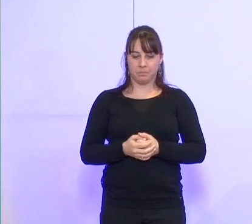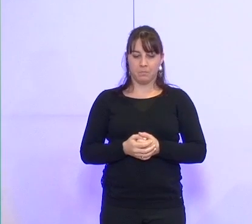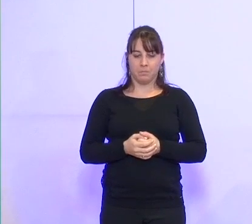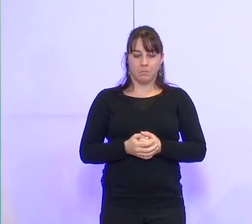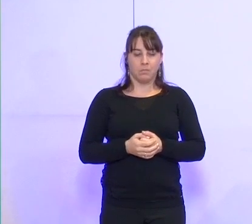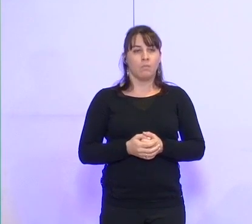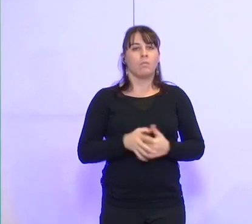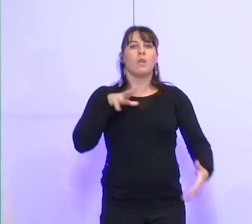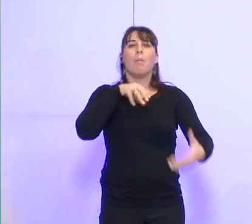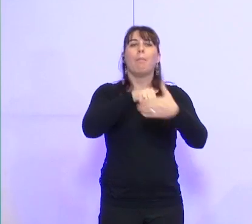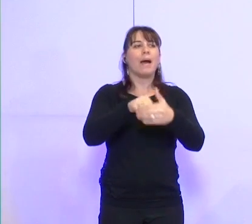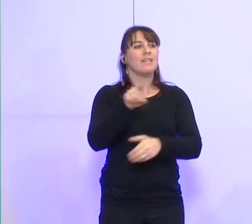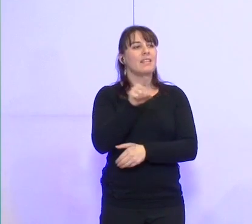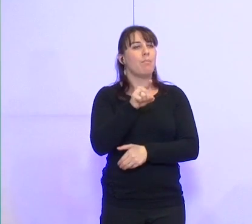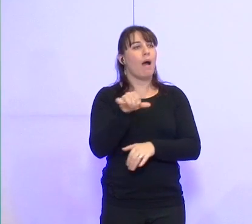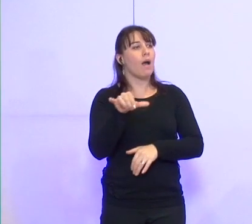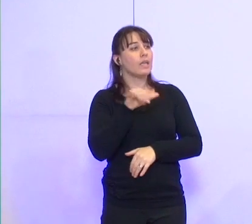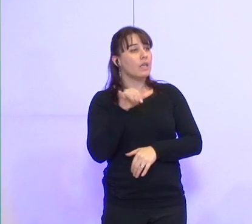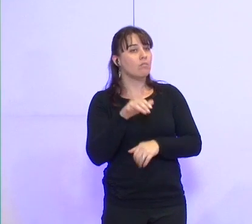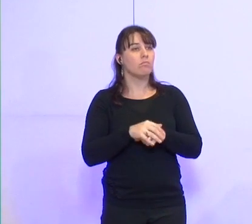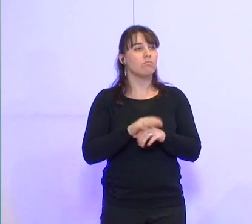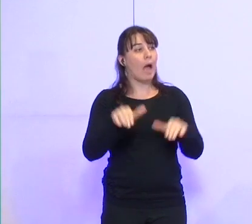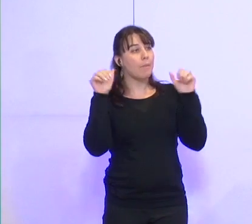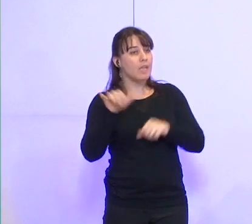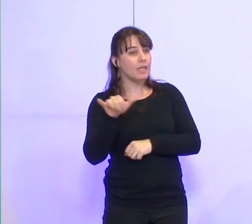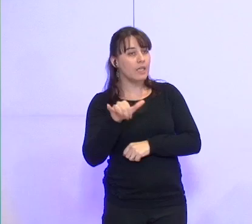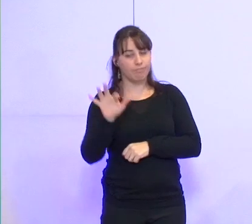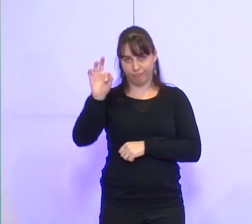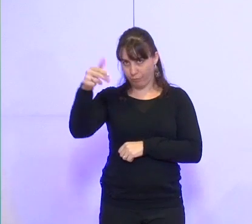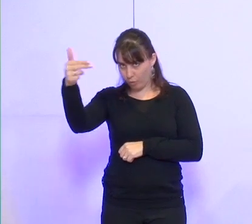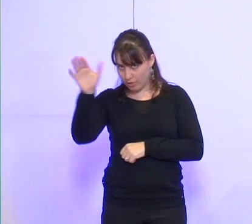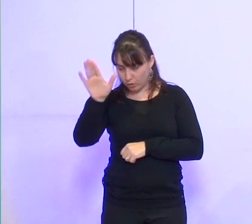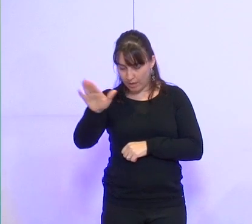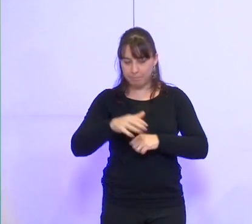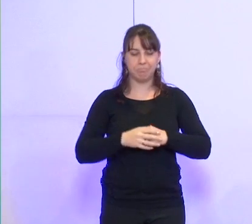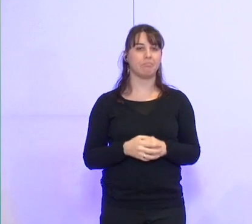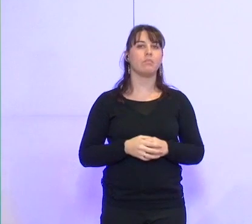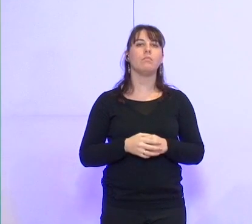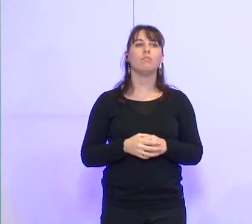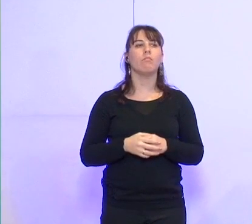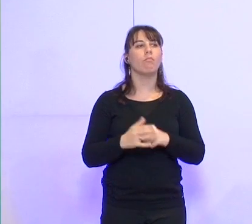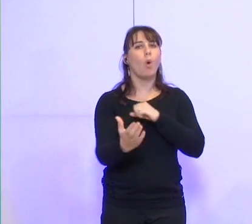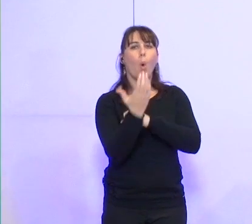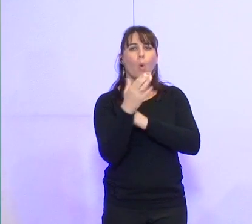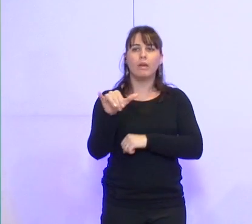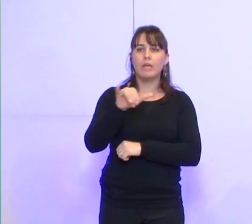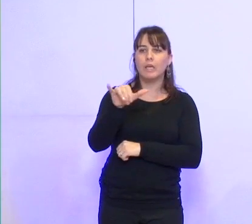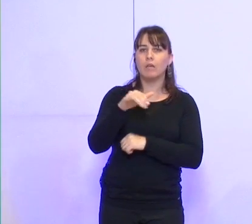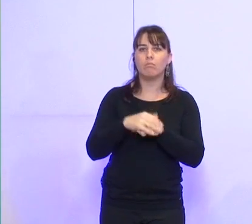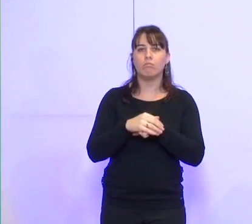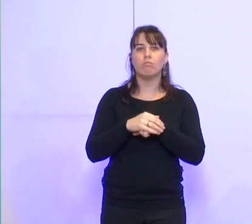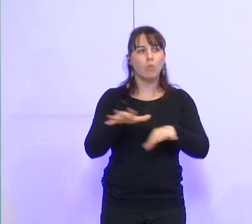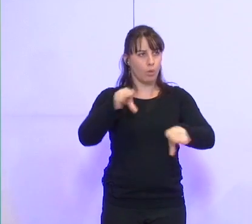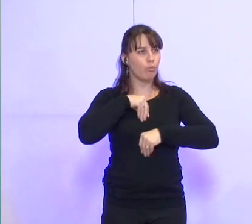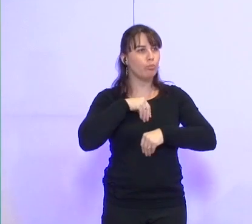Qui ne prend pas part au vote? Qui s'abstient? Le Front National. Qui est contre? Qui est